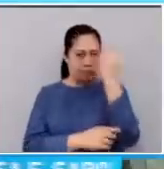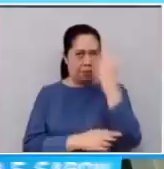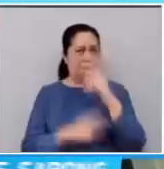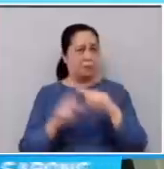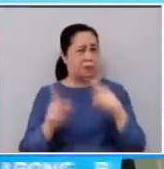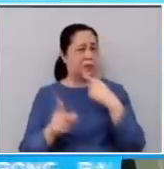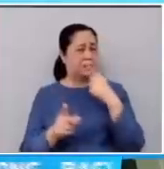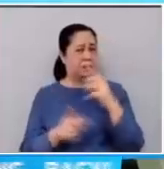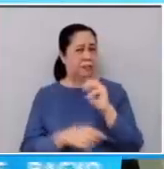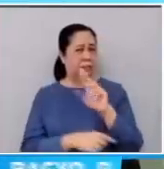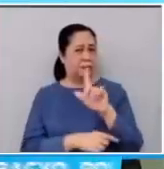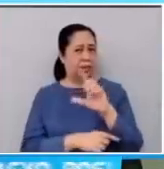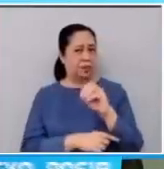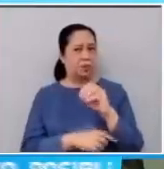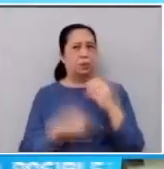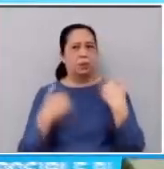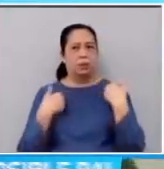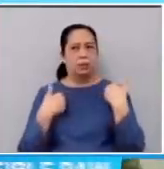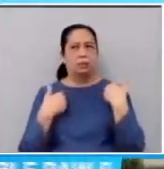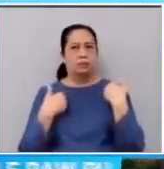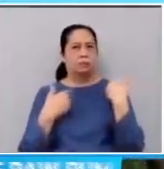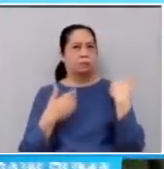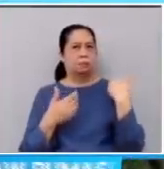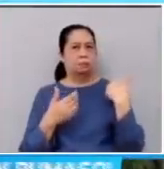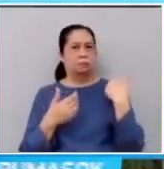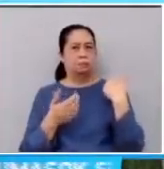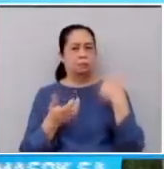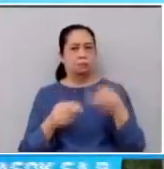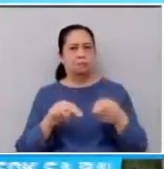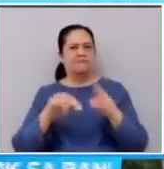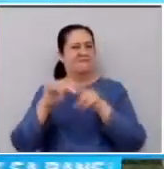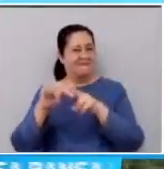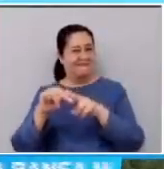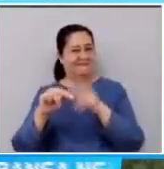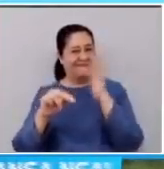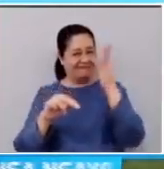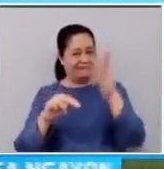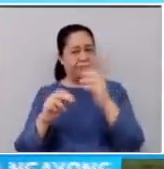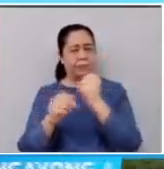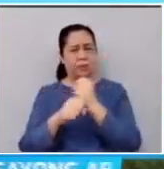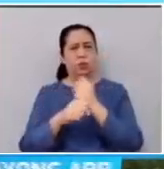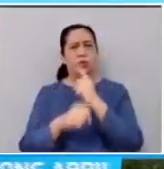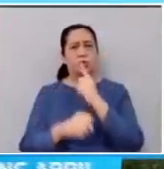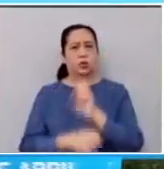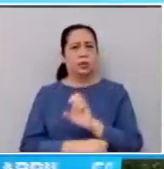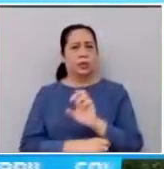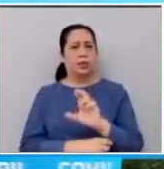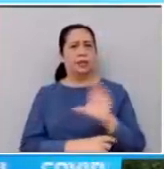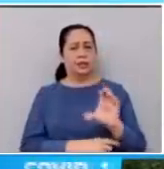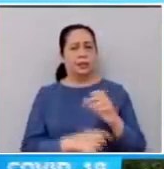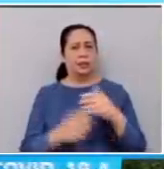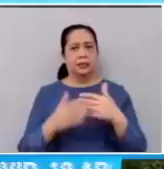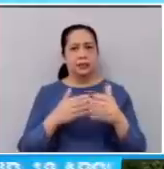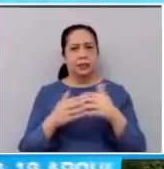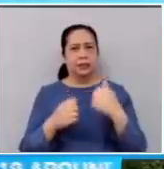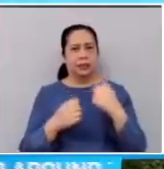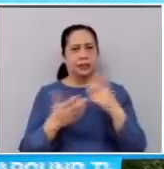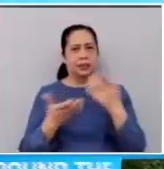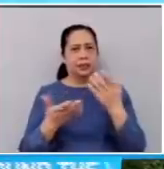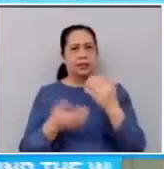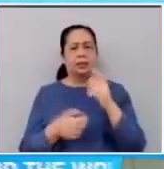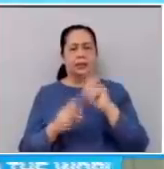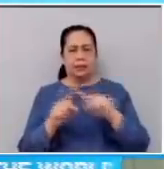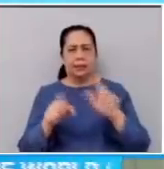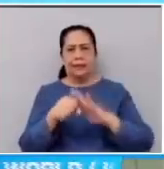Meralco, mayroon pa raw silang hindi pa na idadagdag. Siniguro naman ng ERC na bagamat manipis, sapat naman